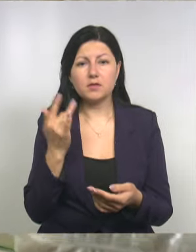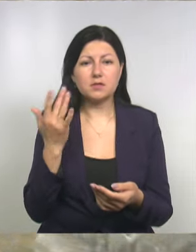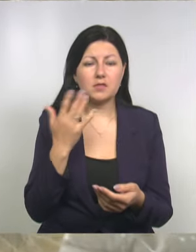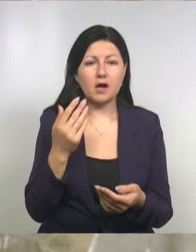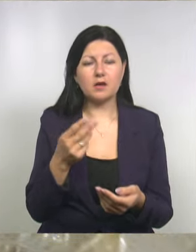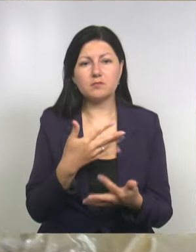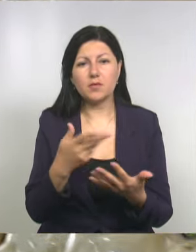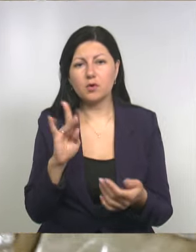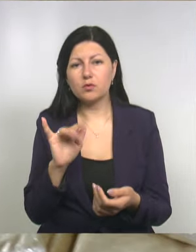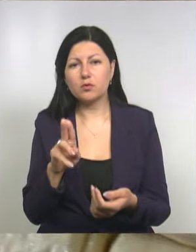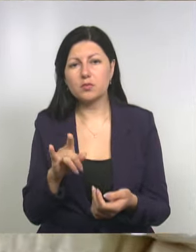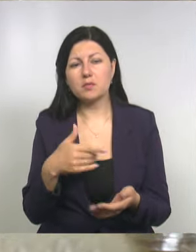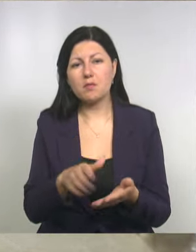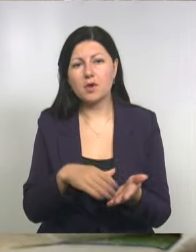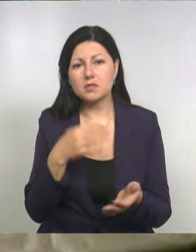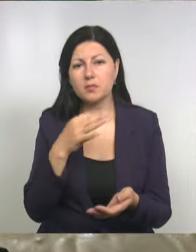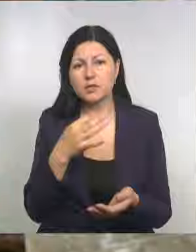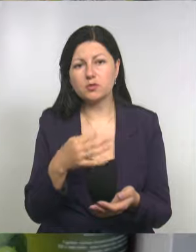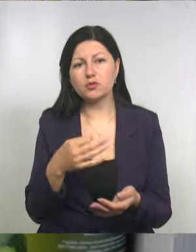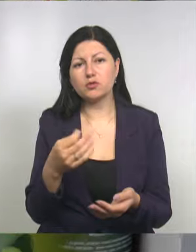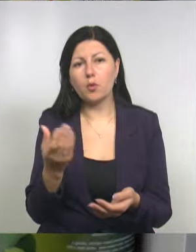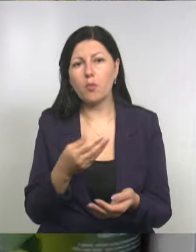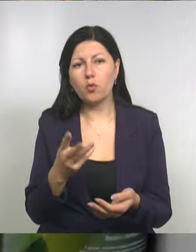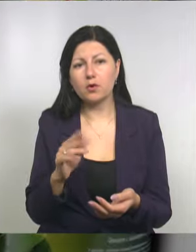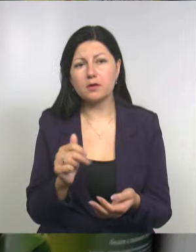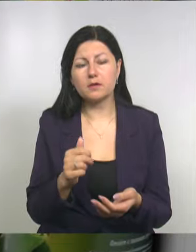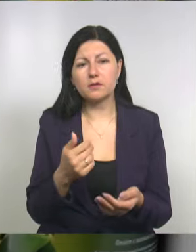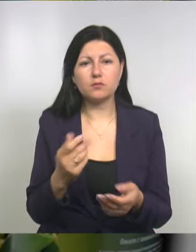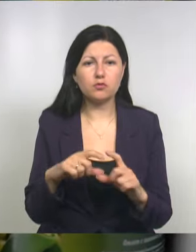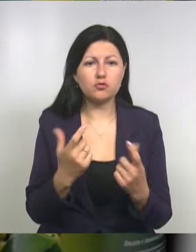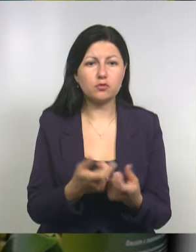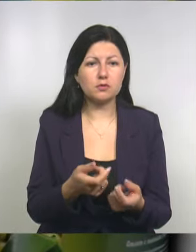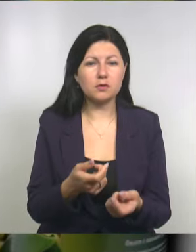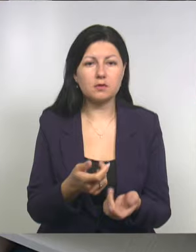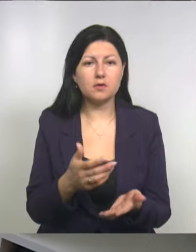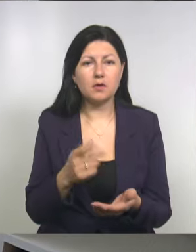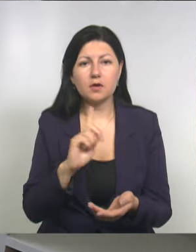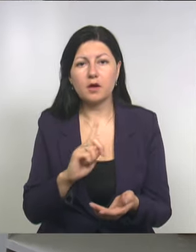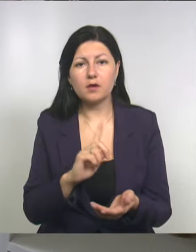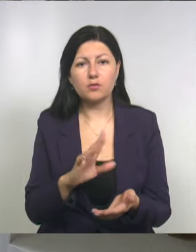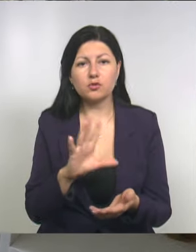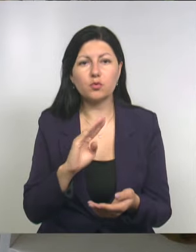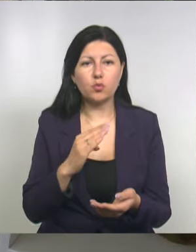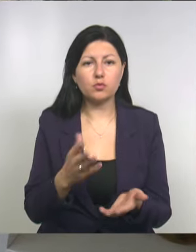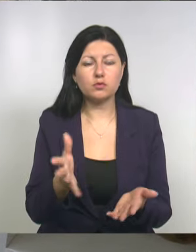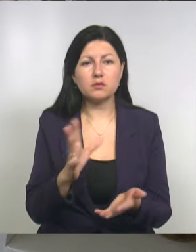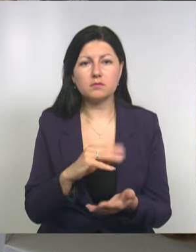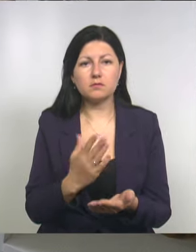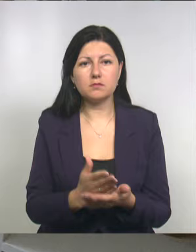сахар, масло подсолнечное, мука, тушенка, горошек, кукуруза.